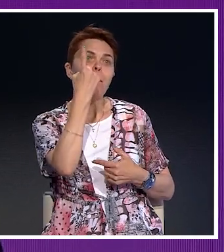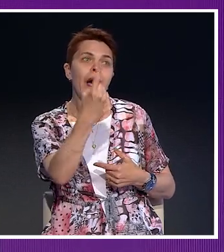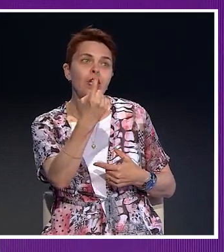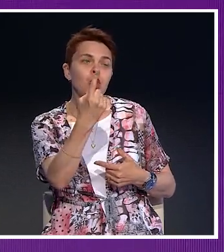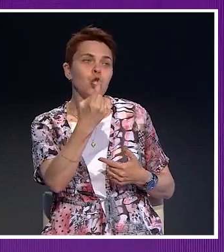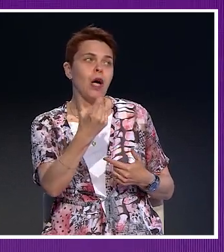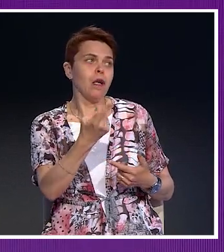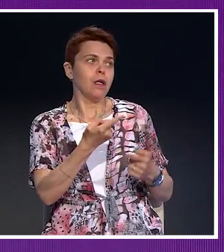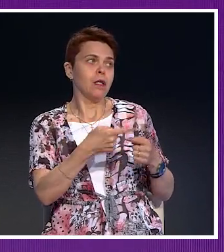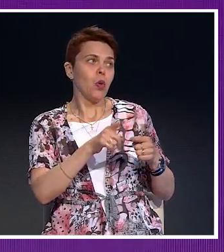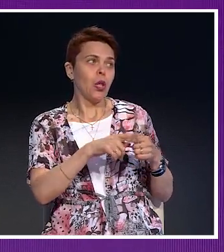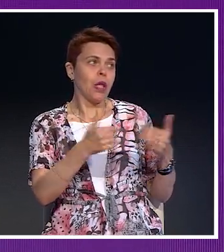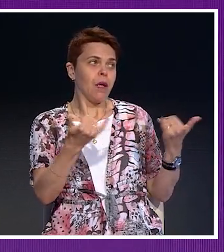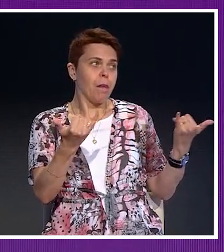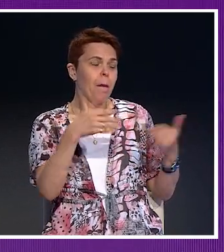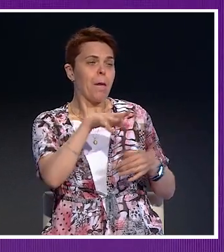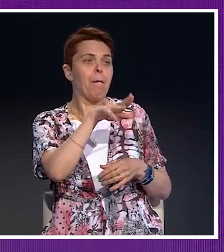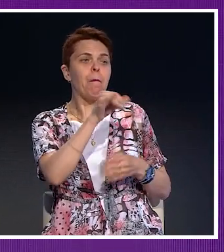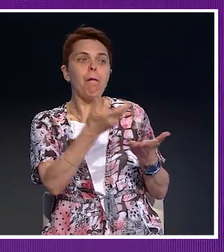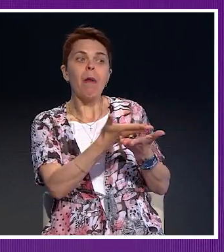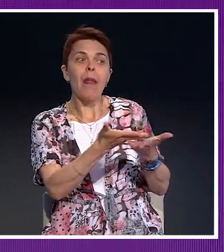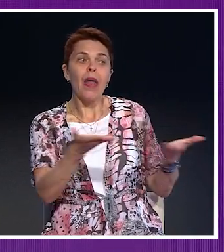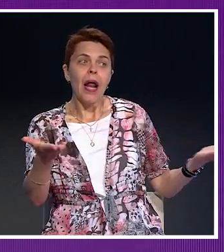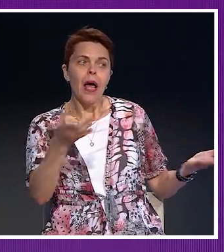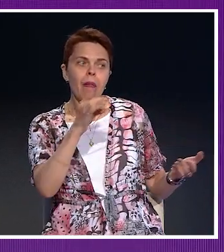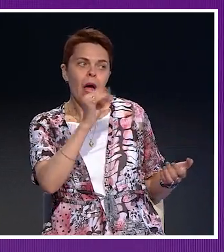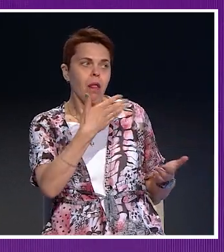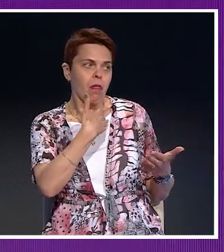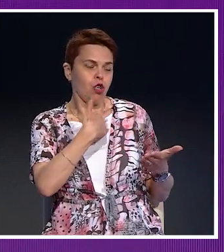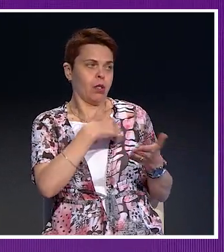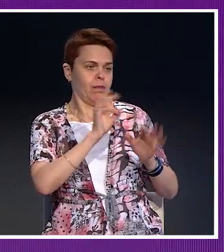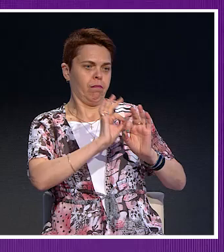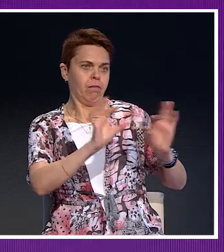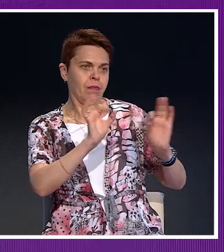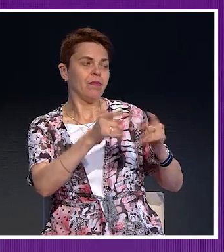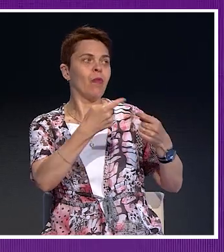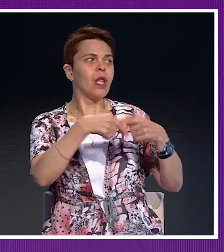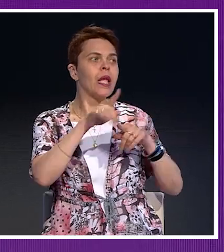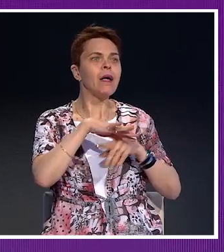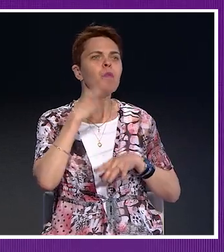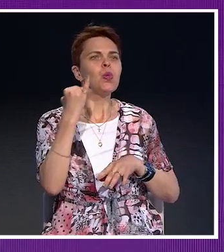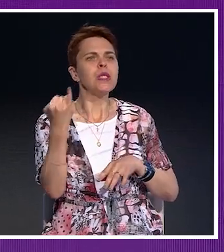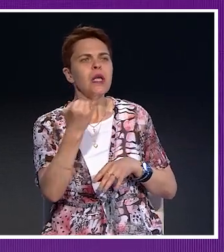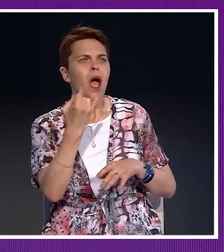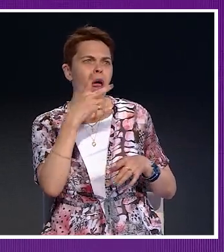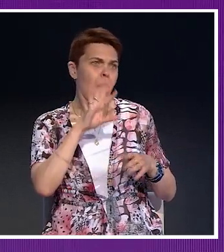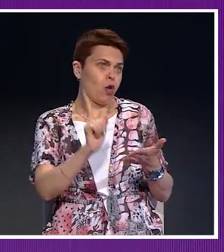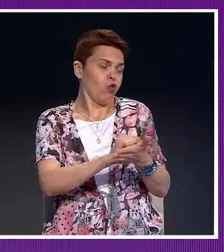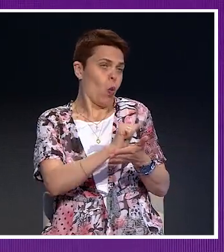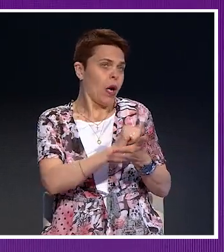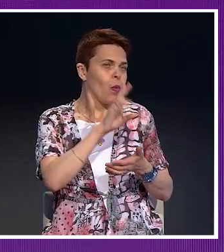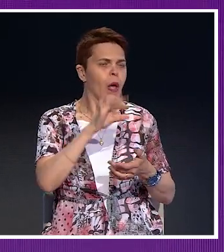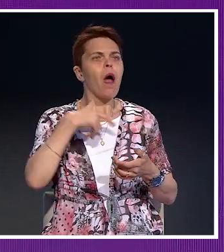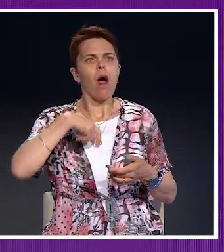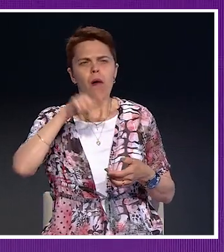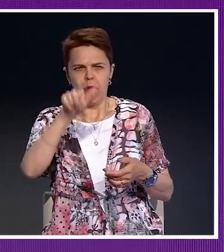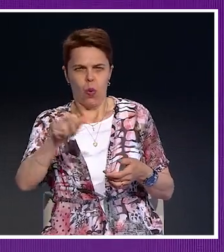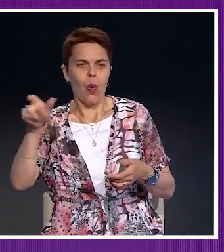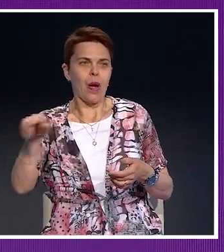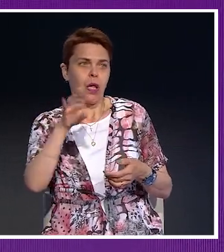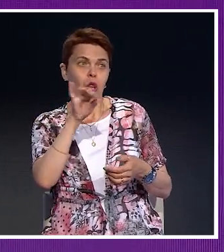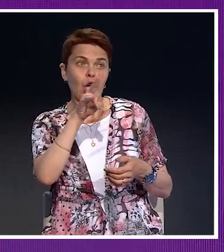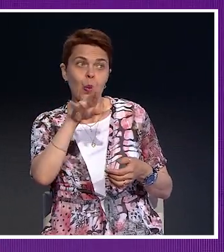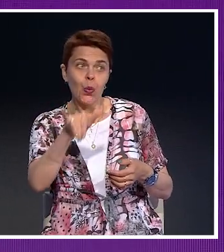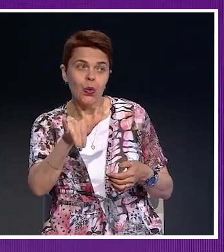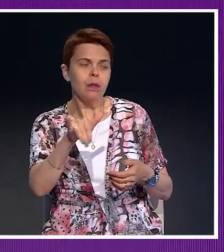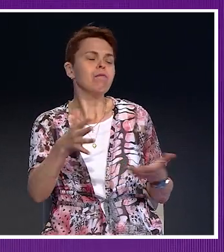сьогоднішня дискусія, панельна наша, буде на тему, яка мені цікава і як політичному журналістові, і як громадянинові, тому що